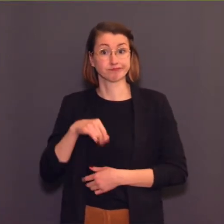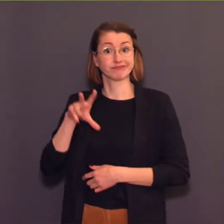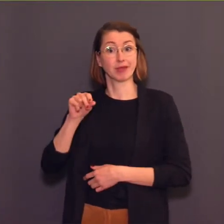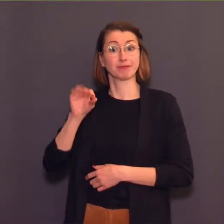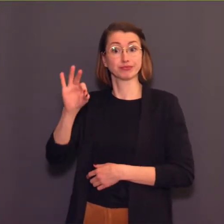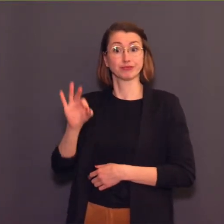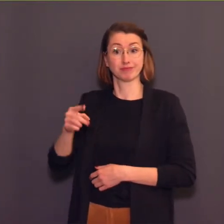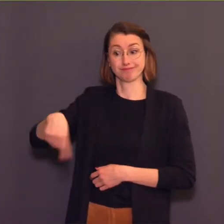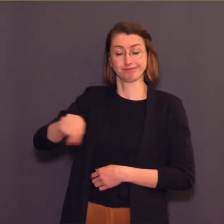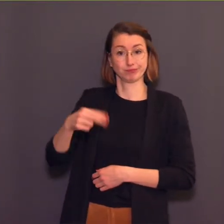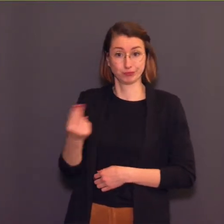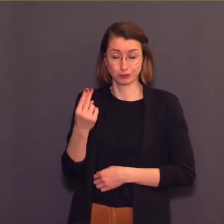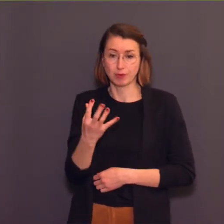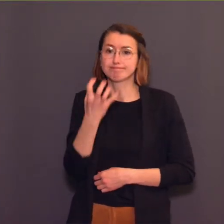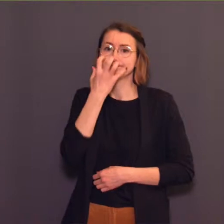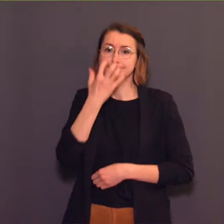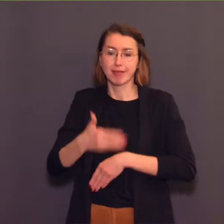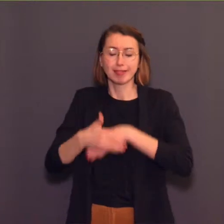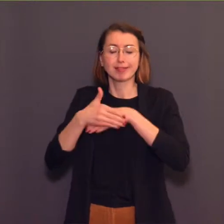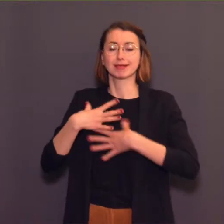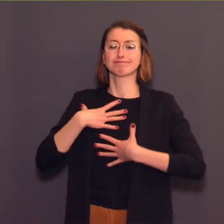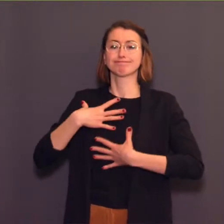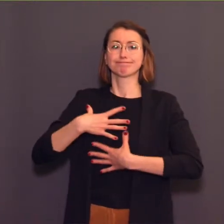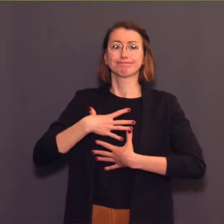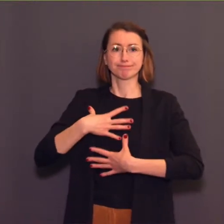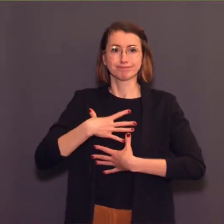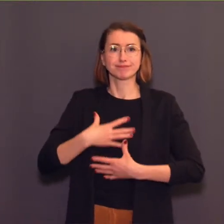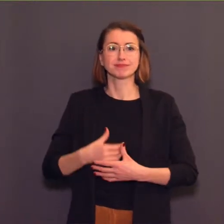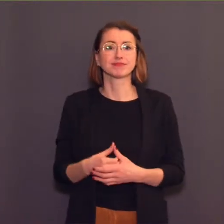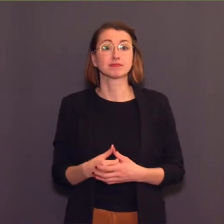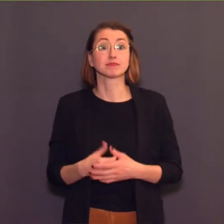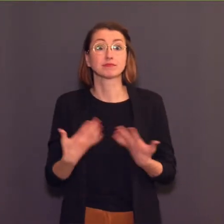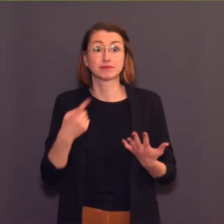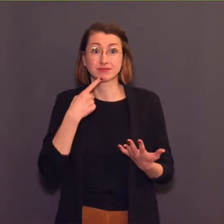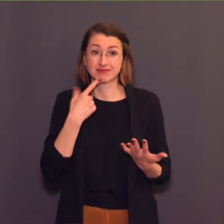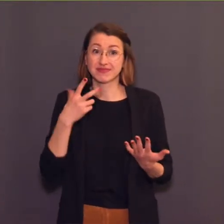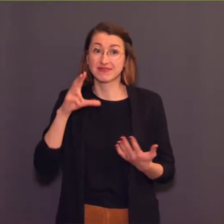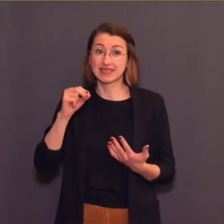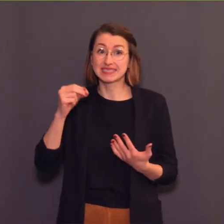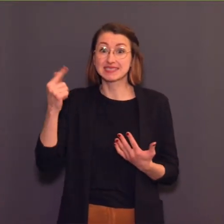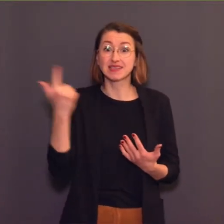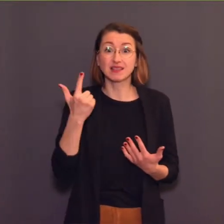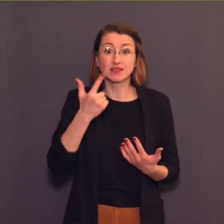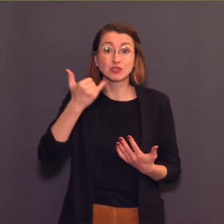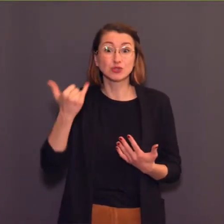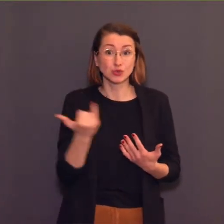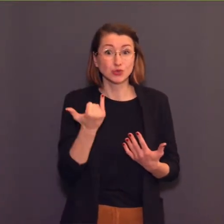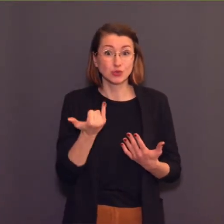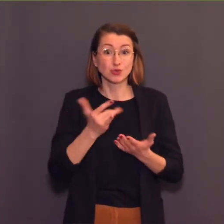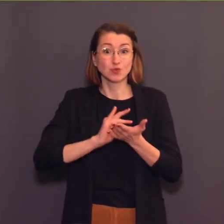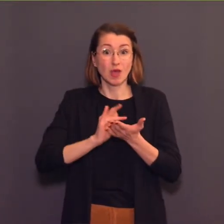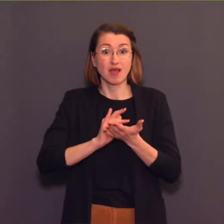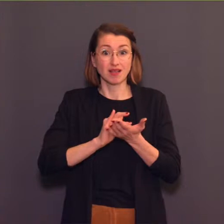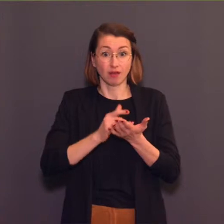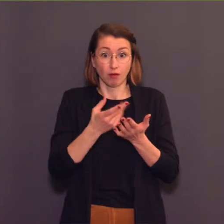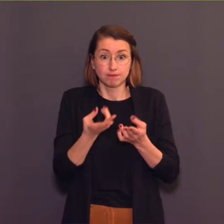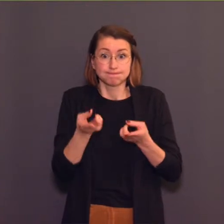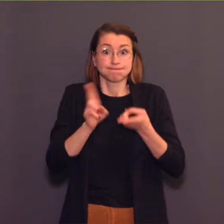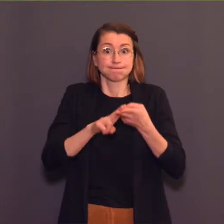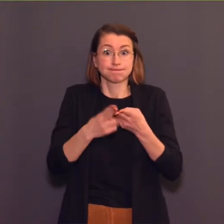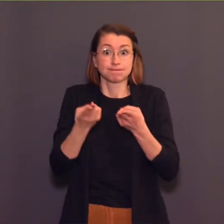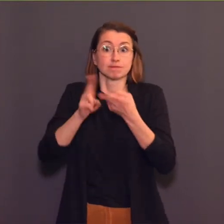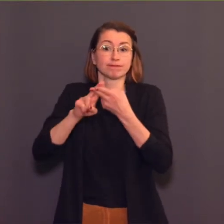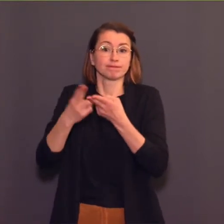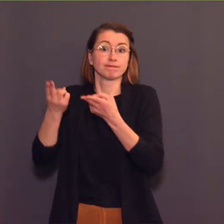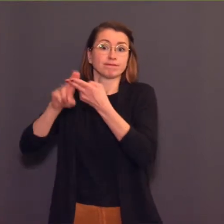correspond à un doublement de l'occupation tous les 27 jours. Et si on continue sur ce rythme, on atteindrait le seuil des 1000